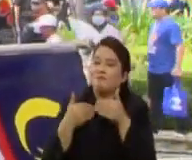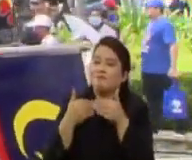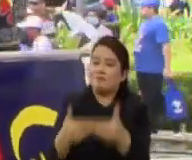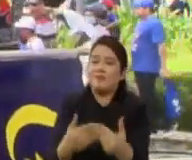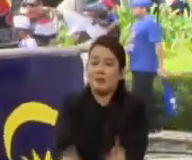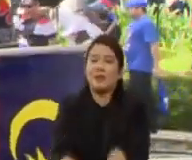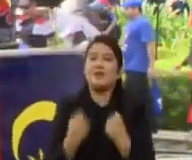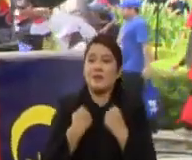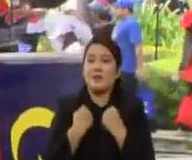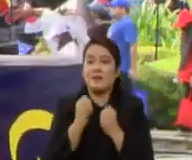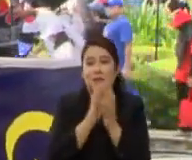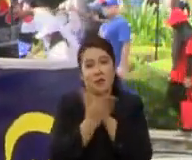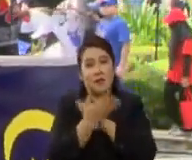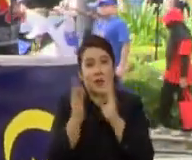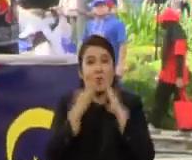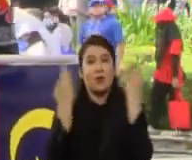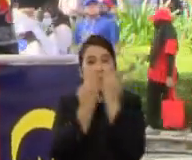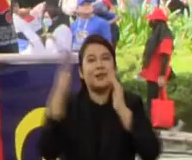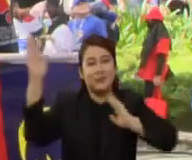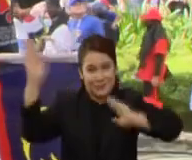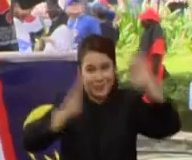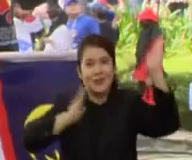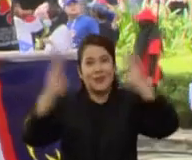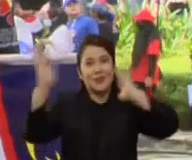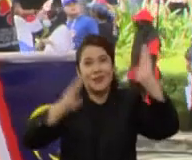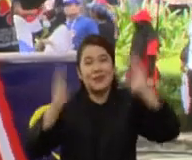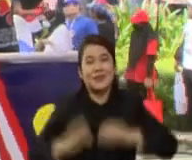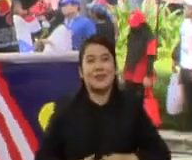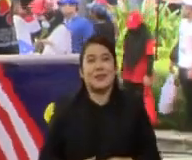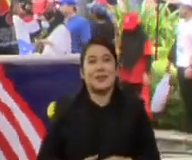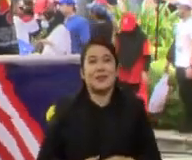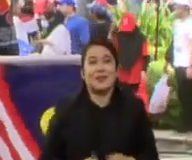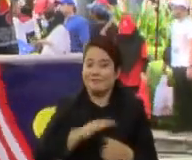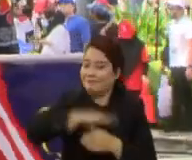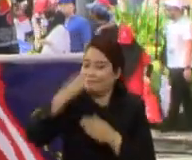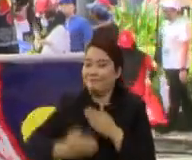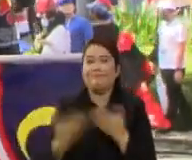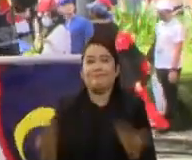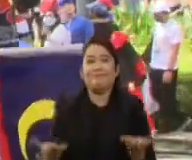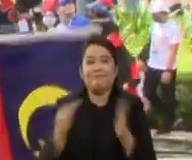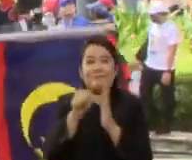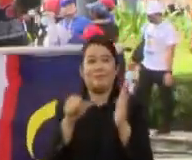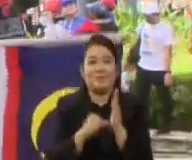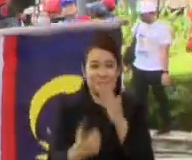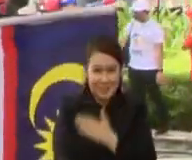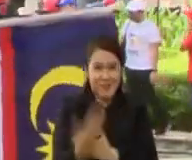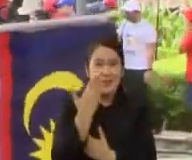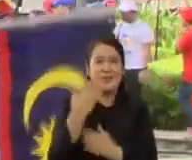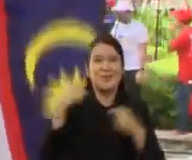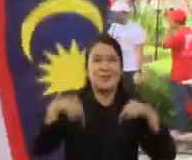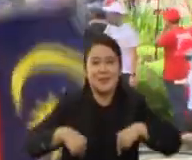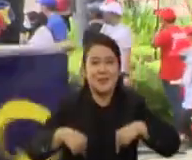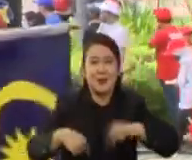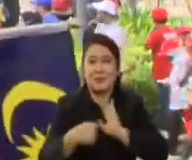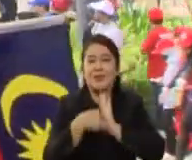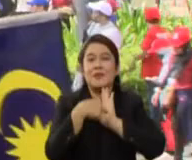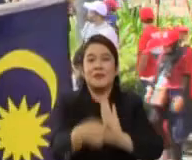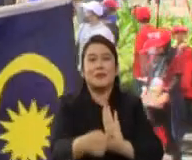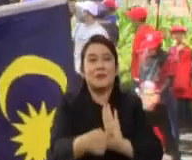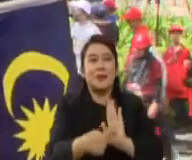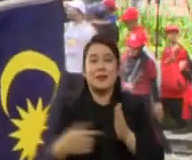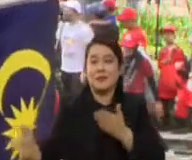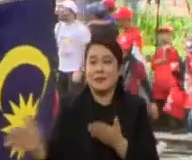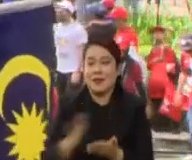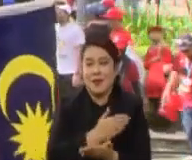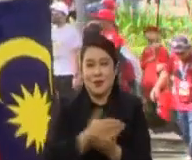teguh sebagai sebuah keluarga, keluarga Malaysia. Mengakhiri acara pada pagi ini adalah persembahan